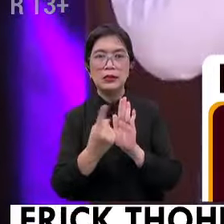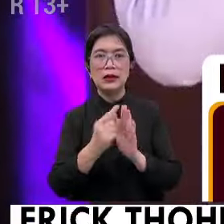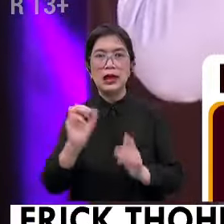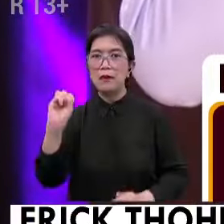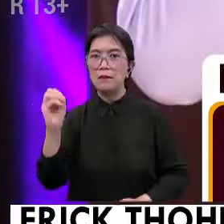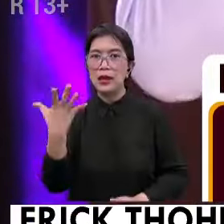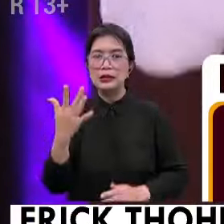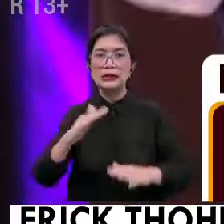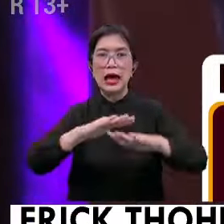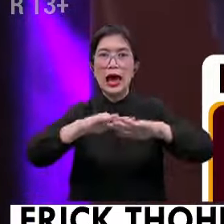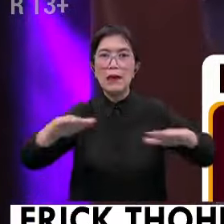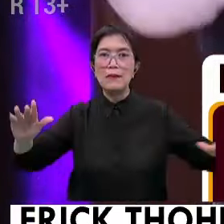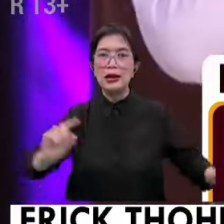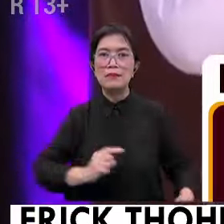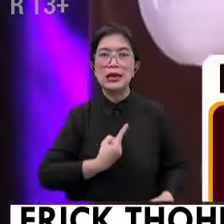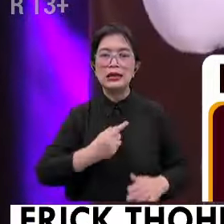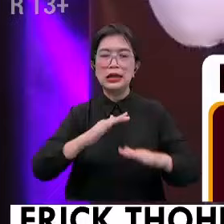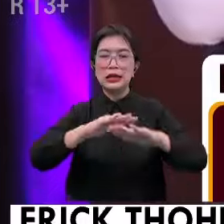sejahtera.